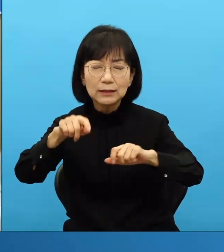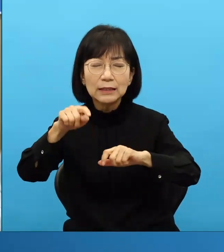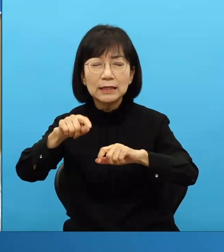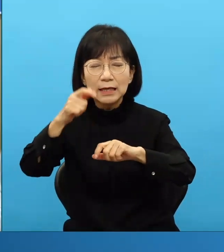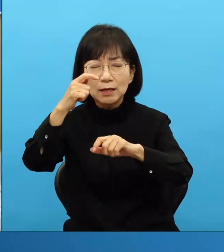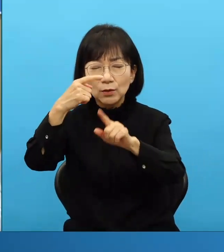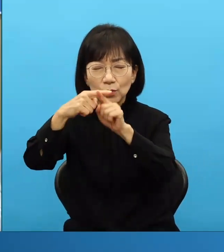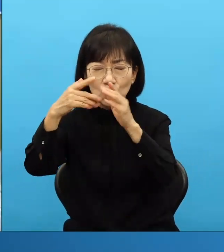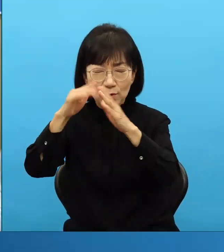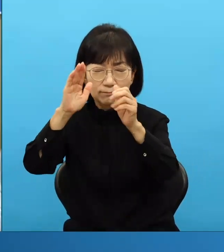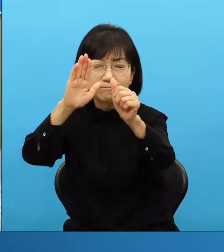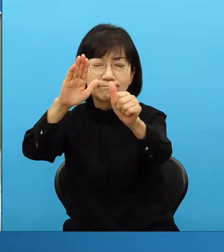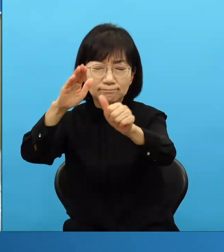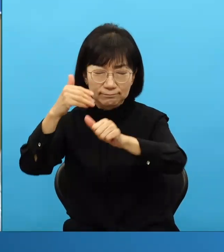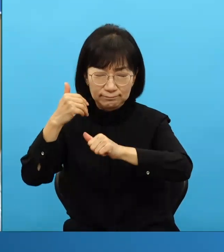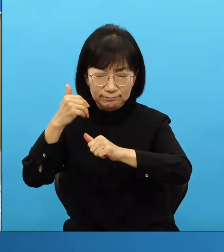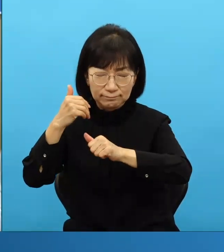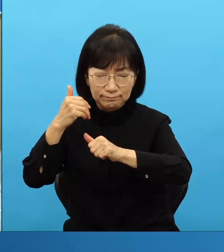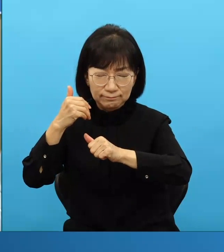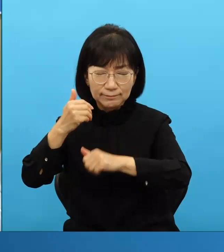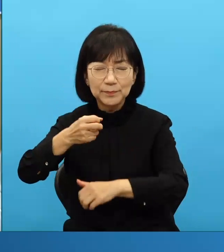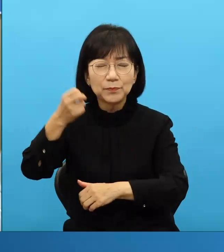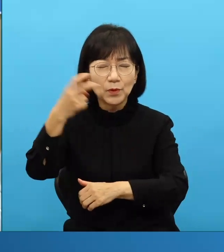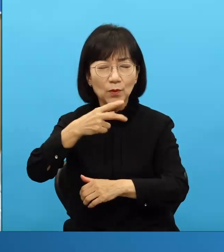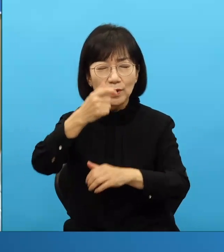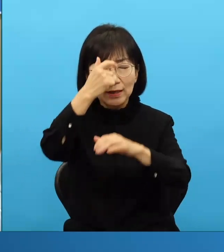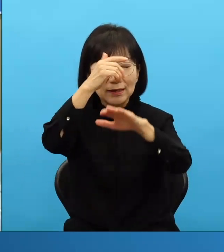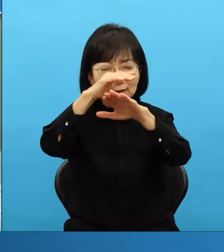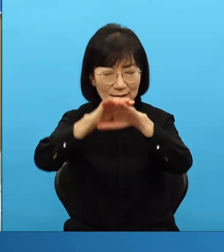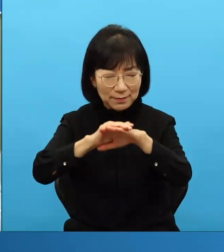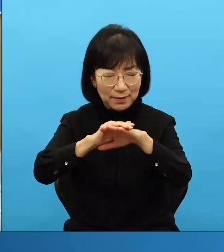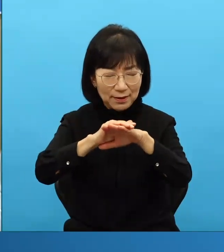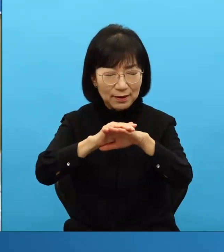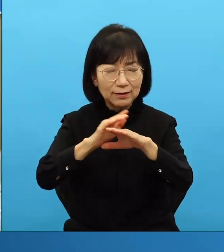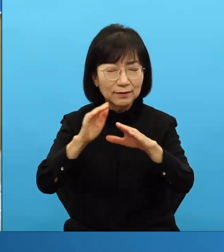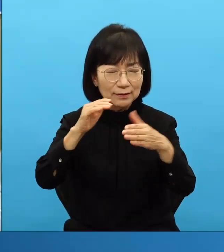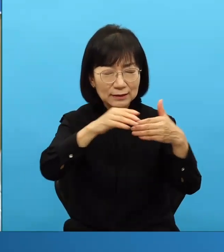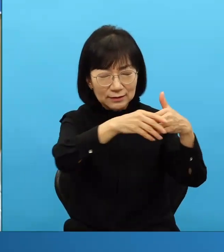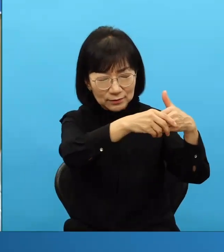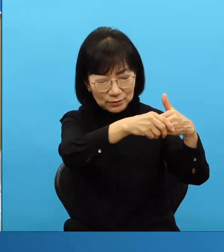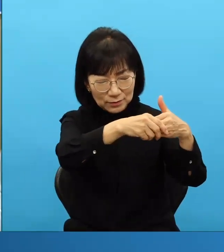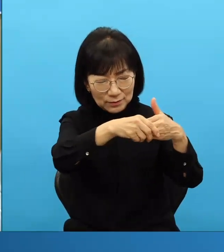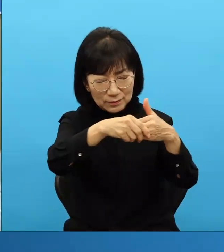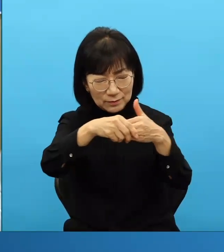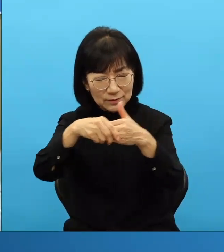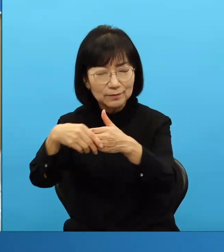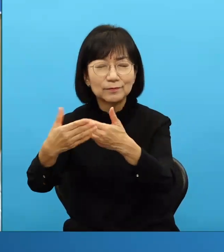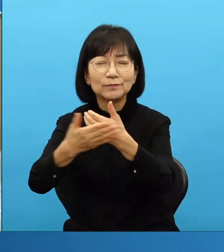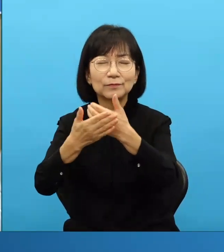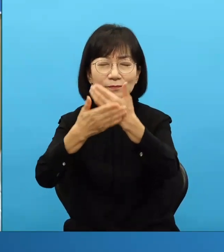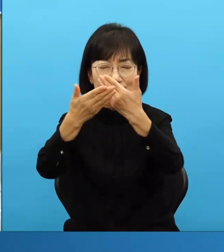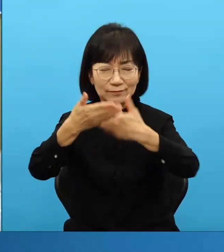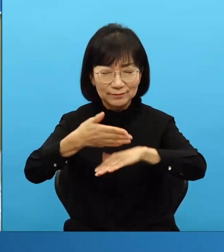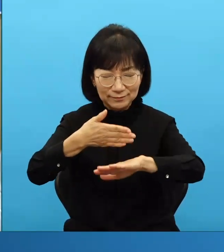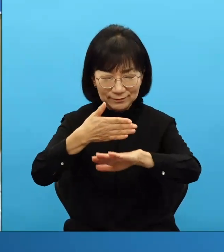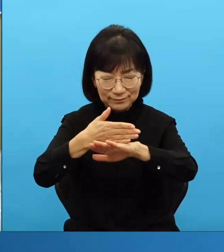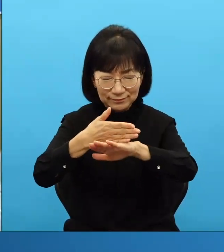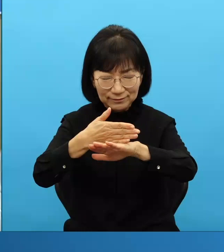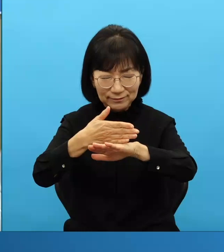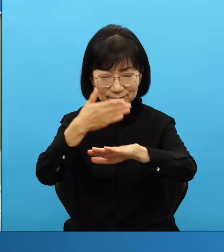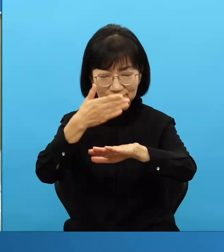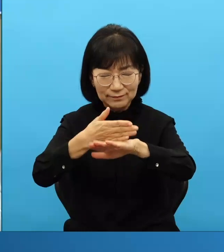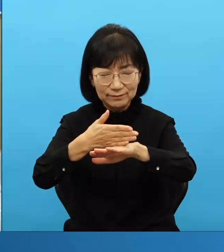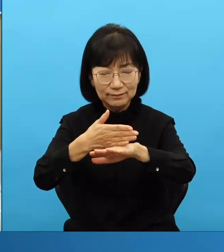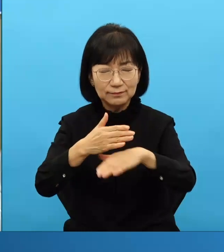주시니 더욱 감사합니다. We are even more grateful that you have set us apart as your children who have confessed the spiritual truth and faith and has sent us here into